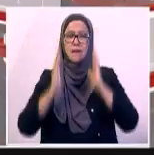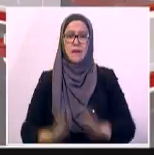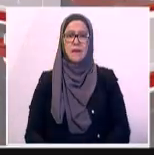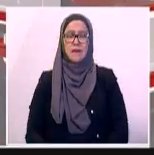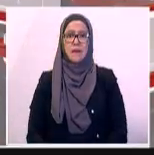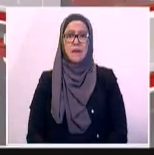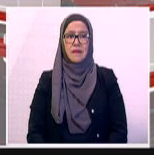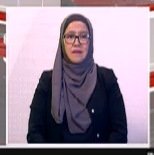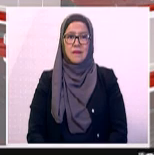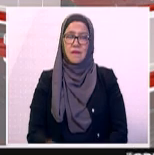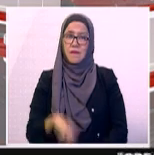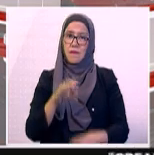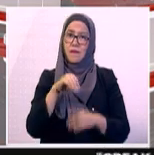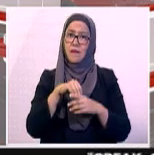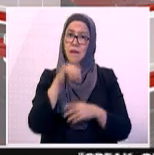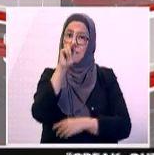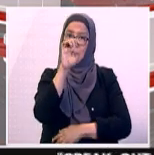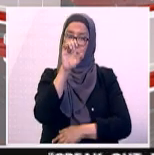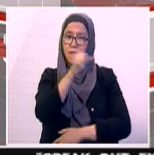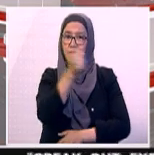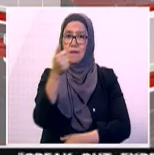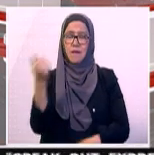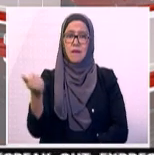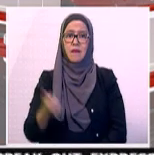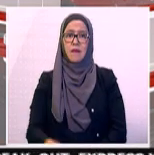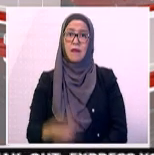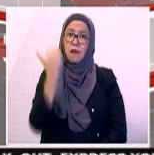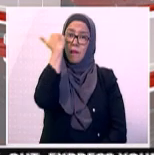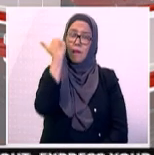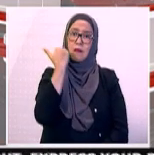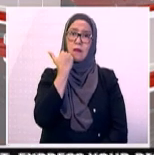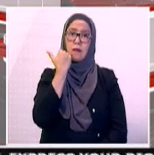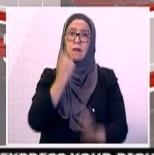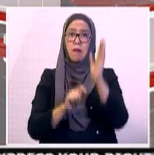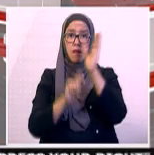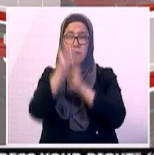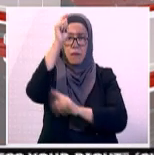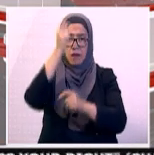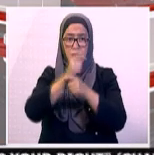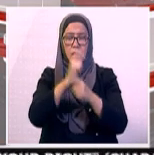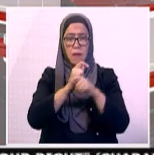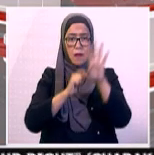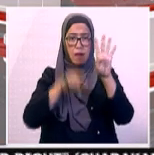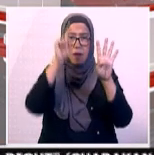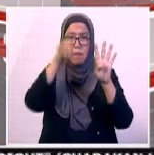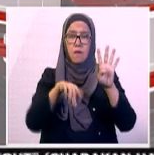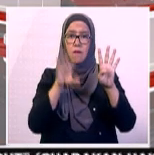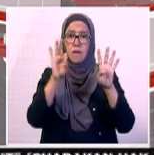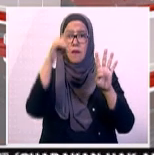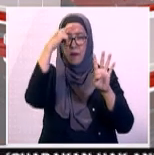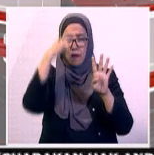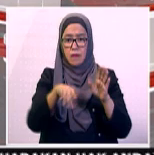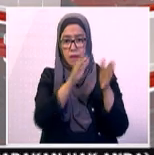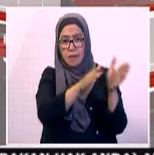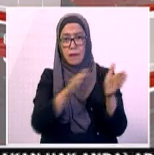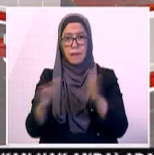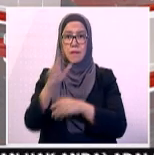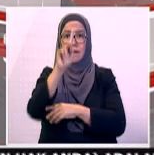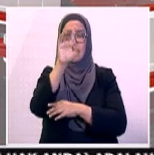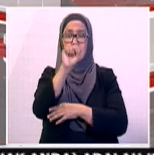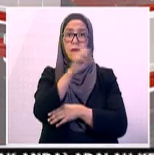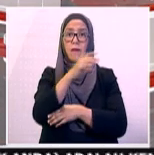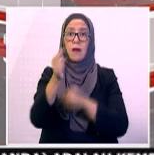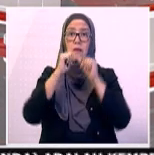dalam kes berasingan, Mahkamah Tinggi Kuala Lumpur menetapkan 4 September untuk pengurusan kes dan pewartaan berhubung permohonan